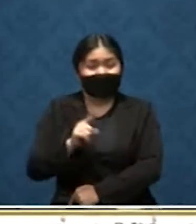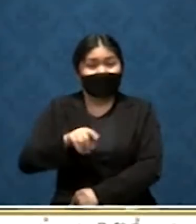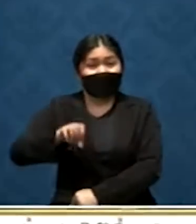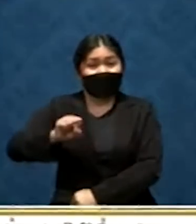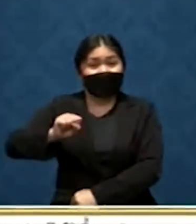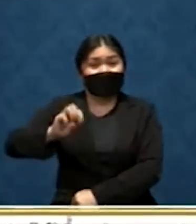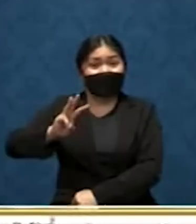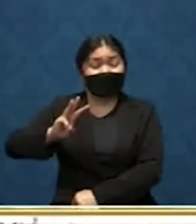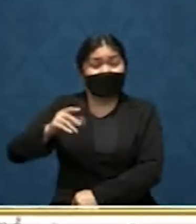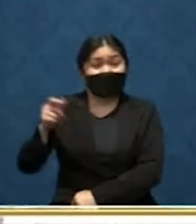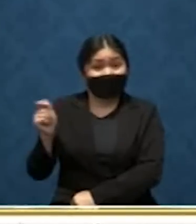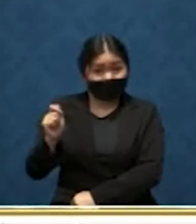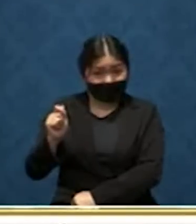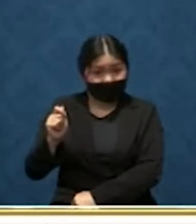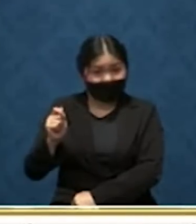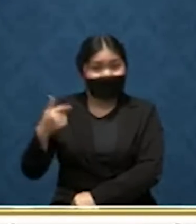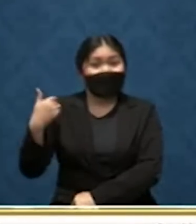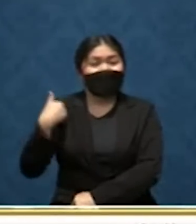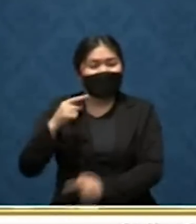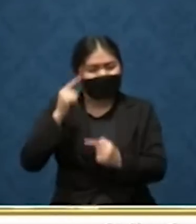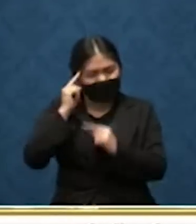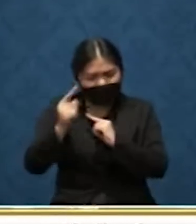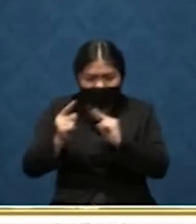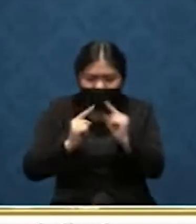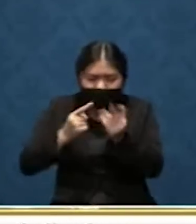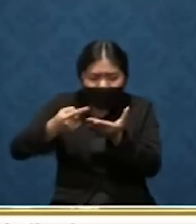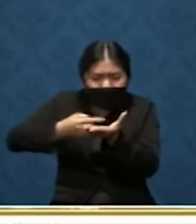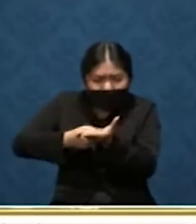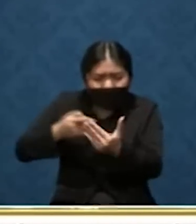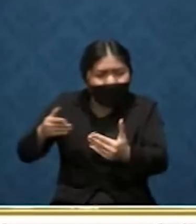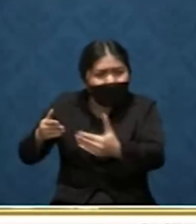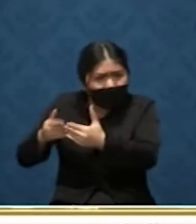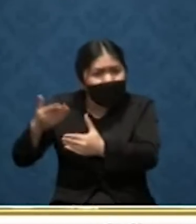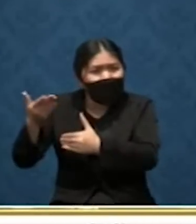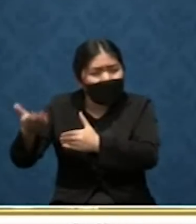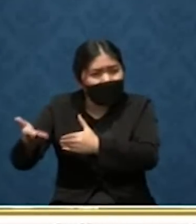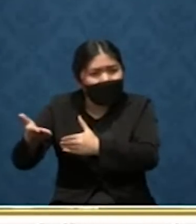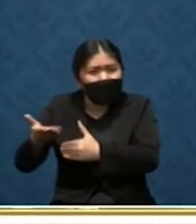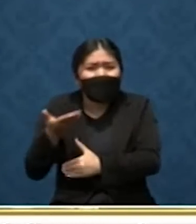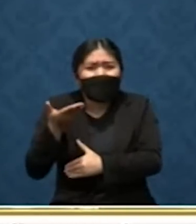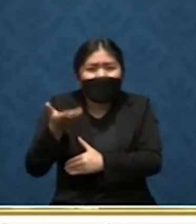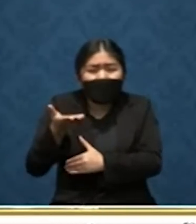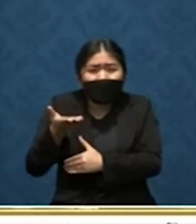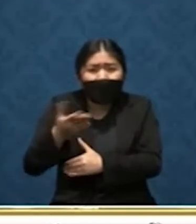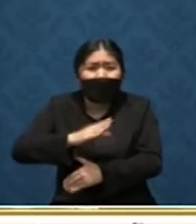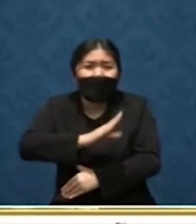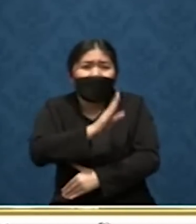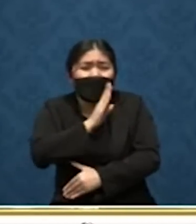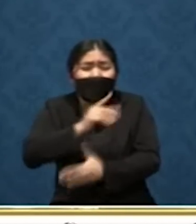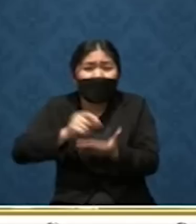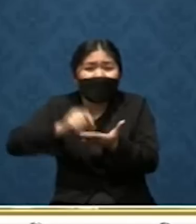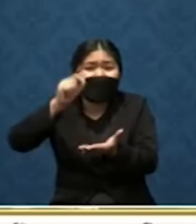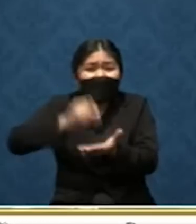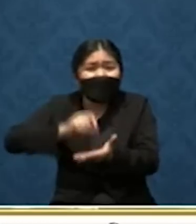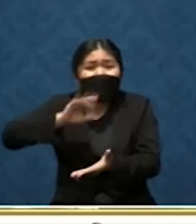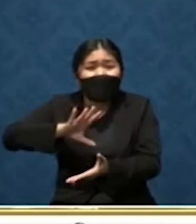อออ่างยังมาปรกศากับทุนมนหลัดให้ช่วยปรอมรายเซ็ใครนะครัปรอมรายเซนของนายพันน